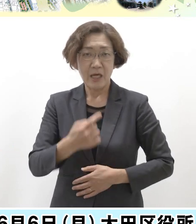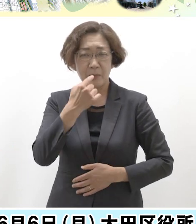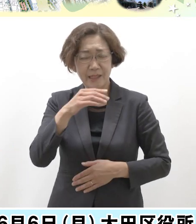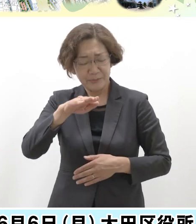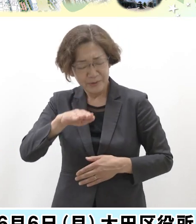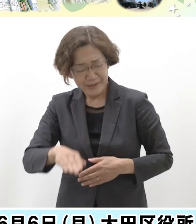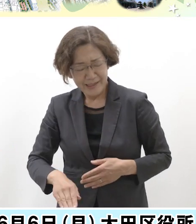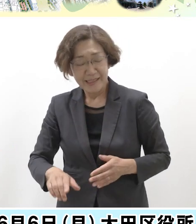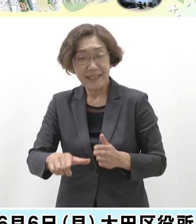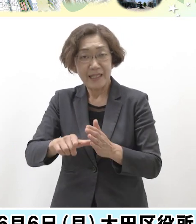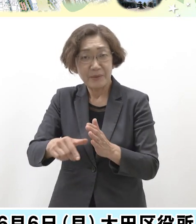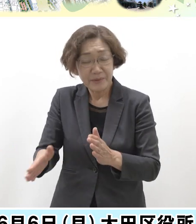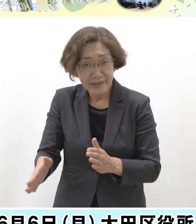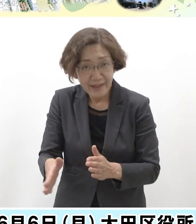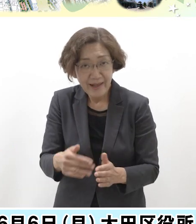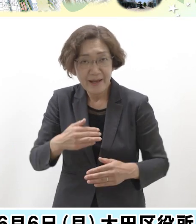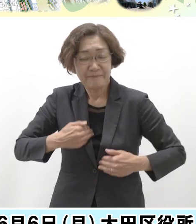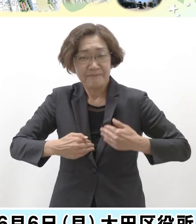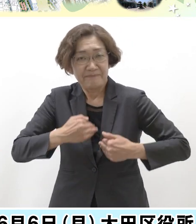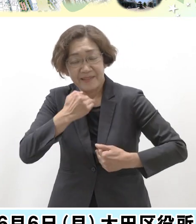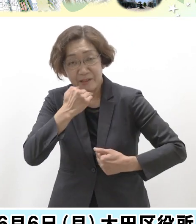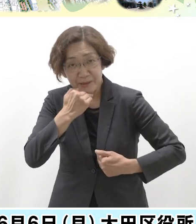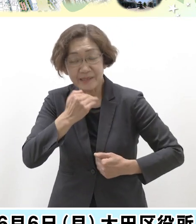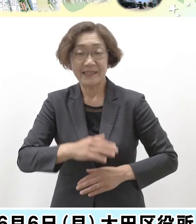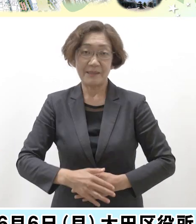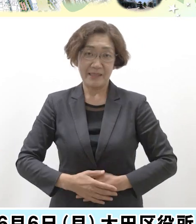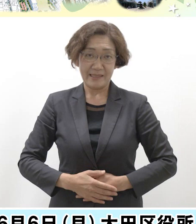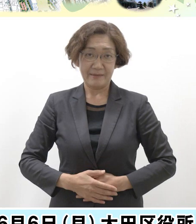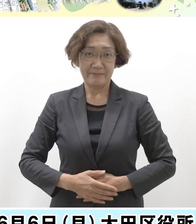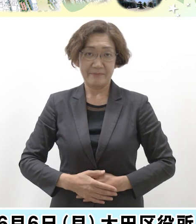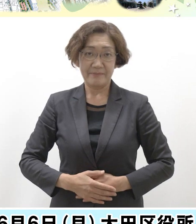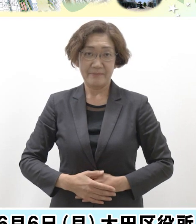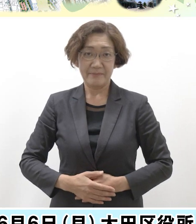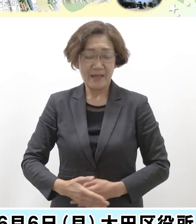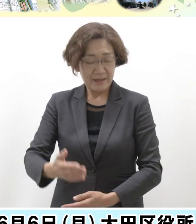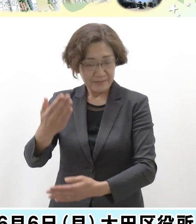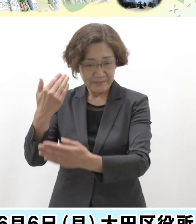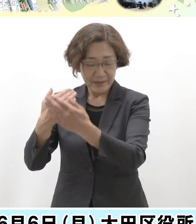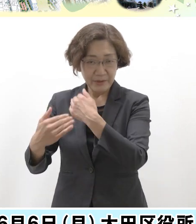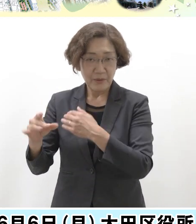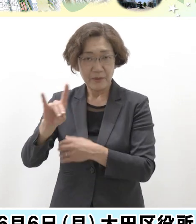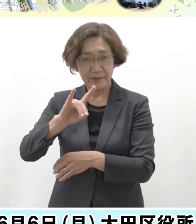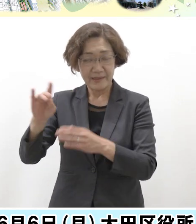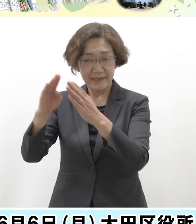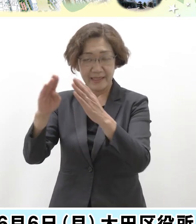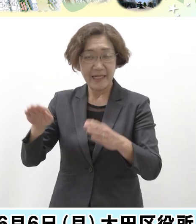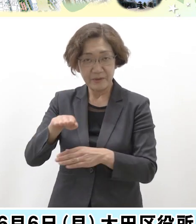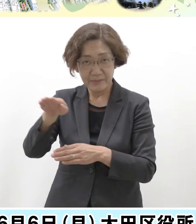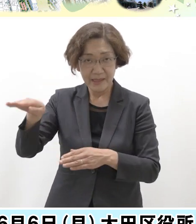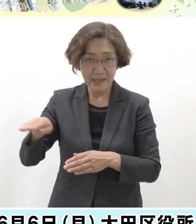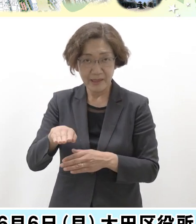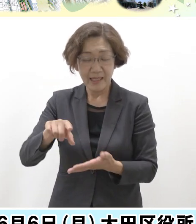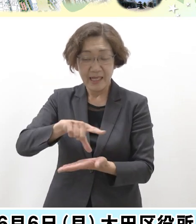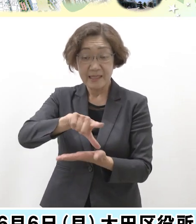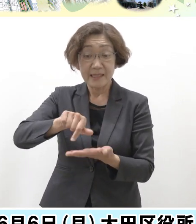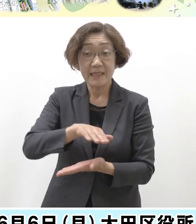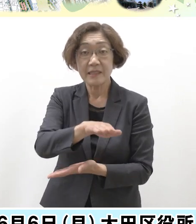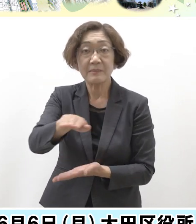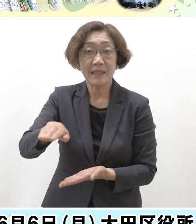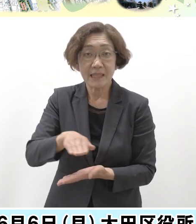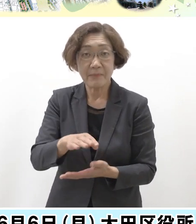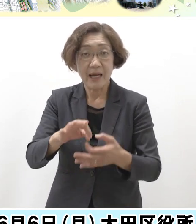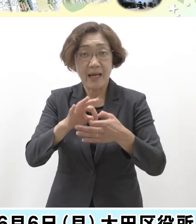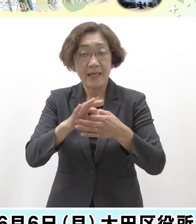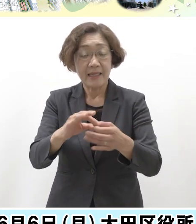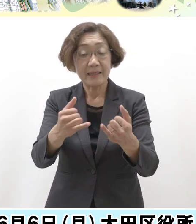して多くの先人の大田区議会の方々や地域の皆様、また関係各方面